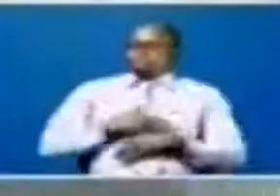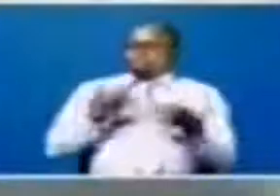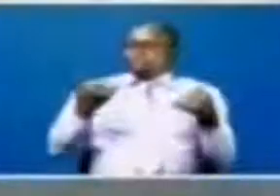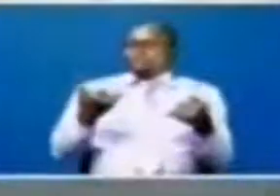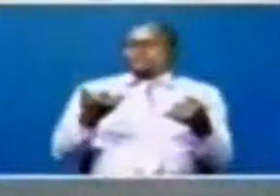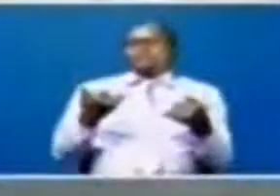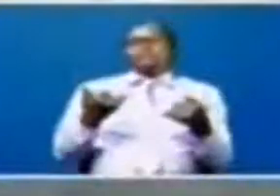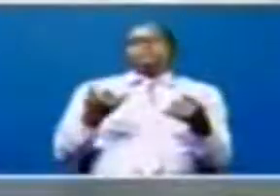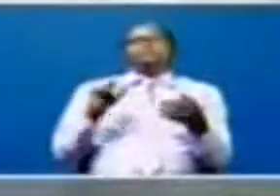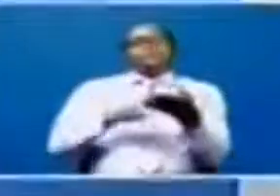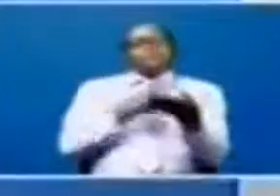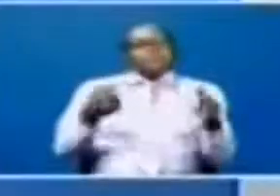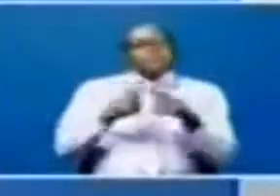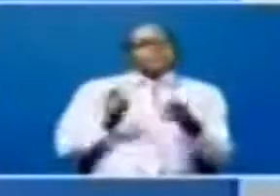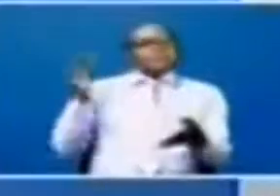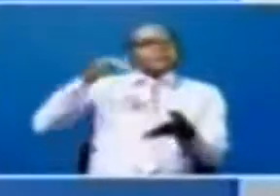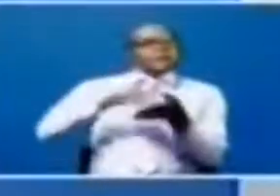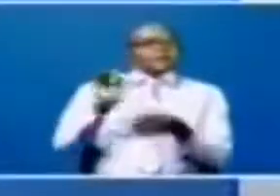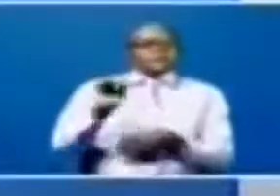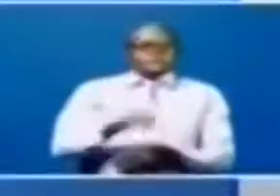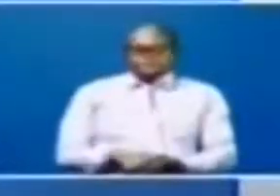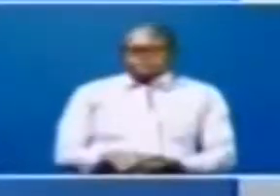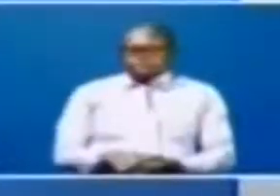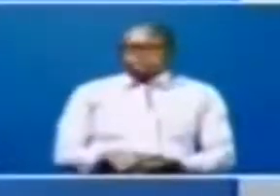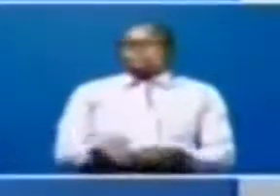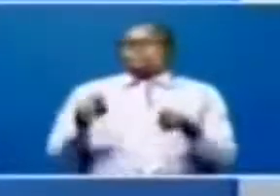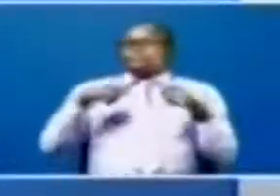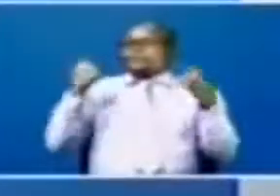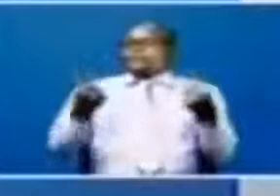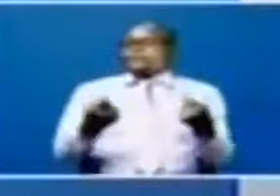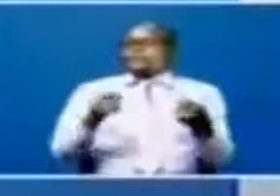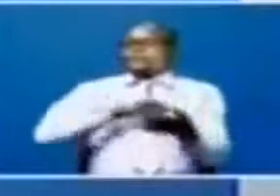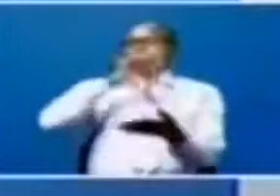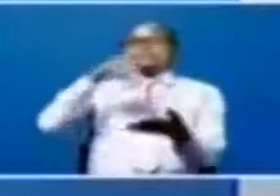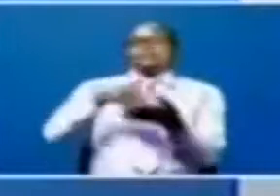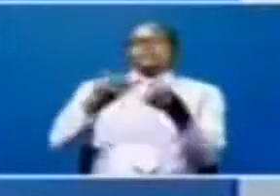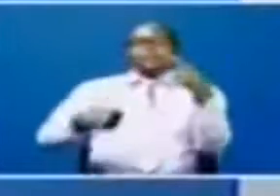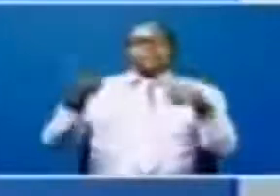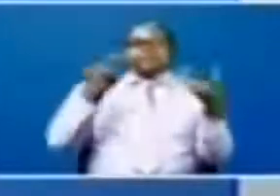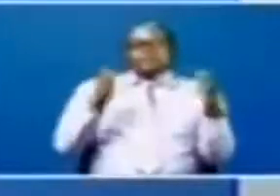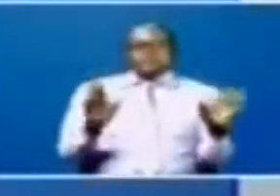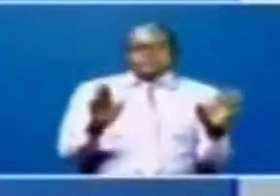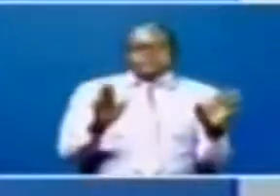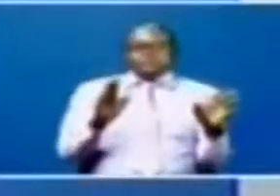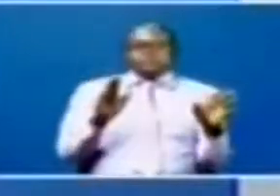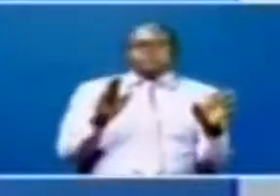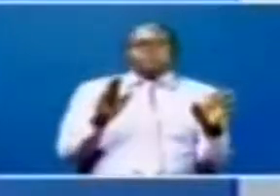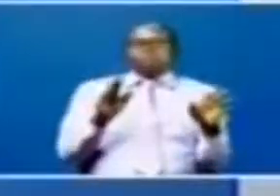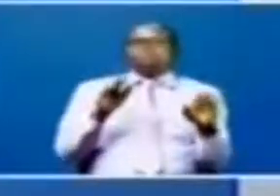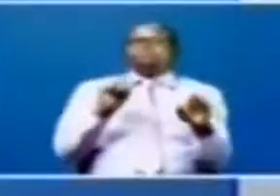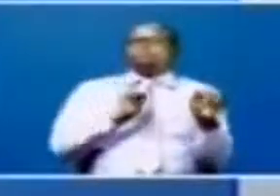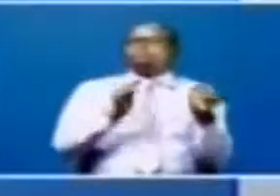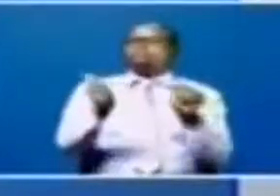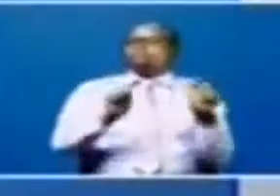lakini zikata kila siku. Wakati huu kwa timu kutoka eneo la kati imenyakua ubingwa mwaka huu wa mashindano